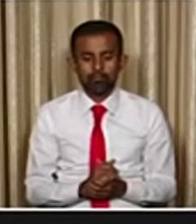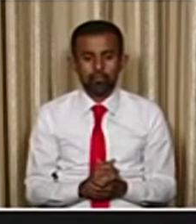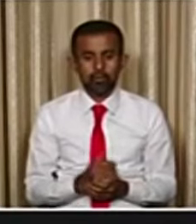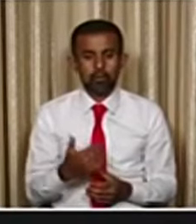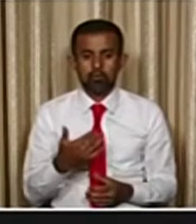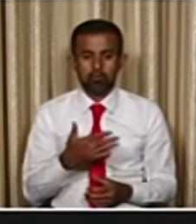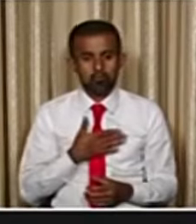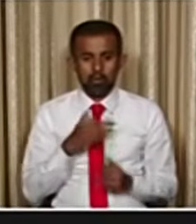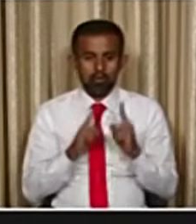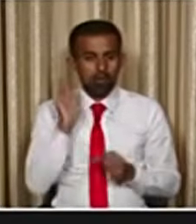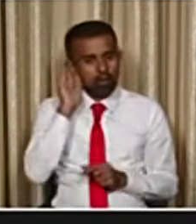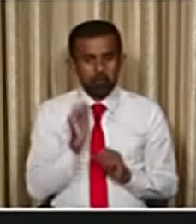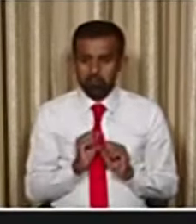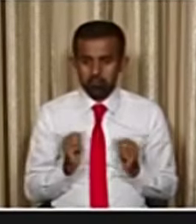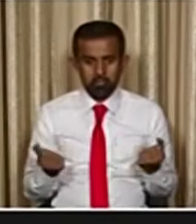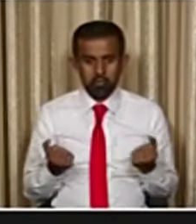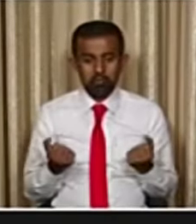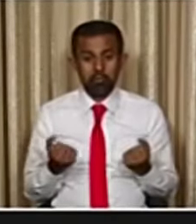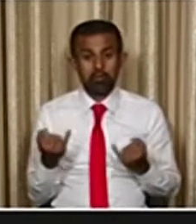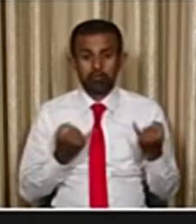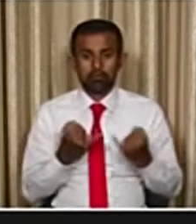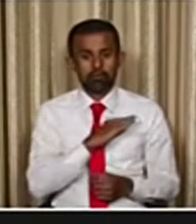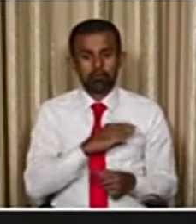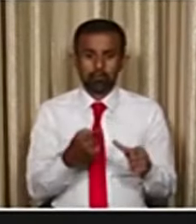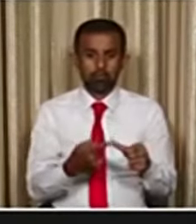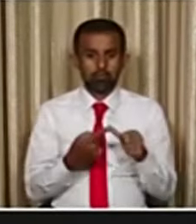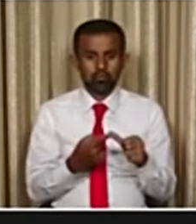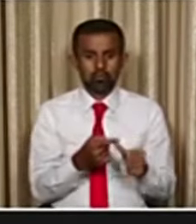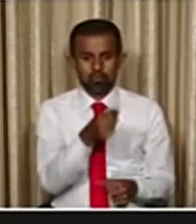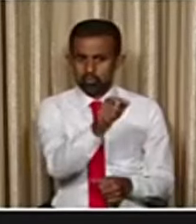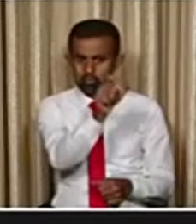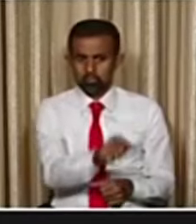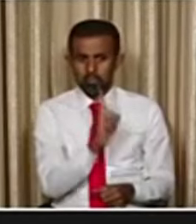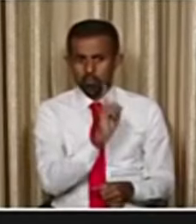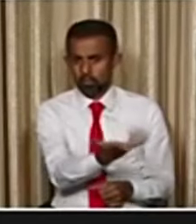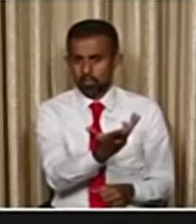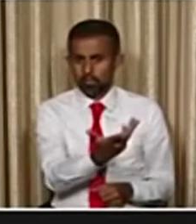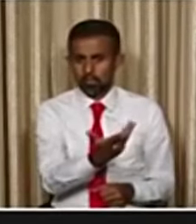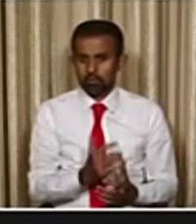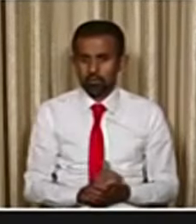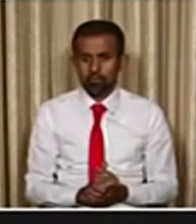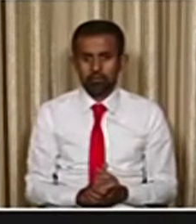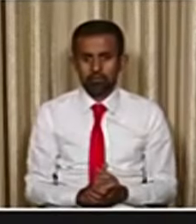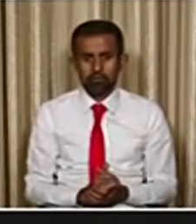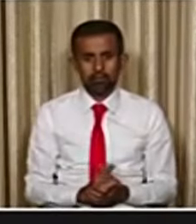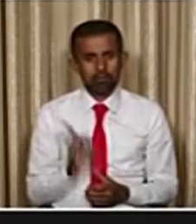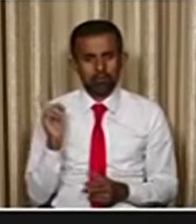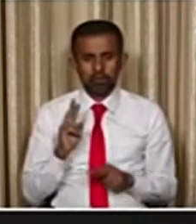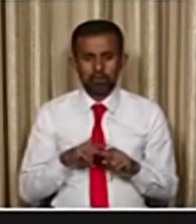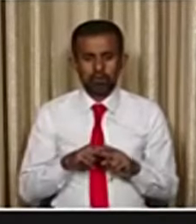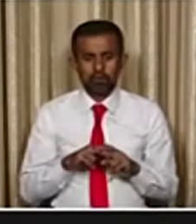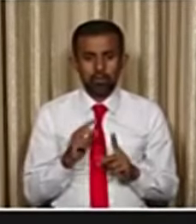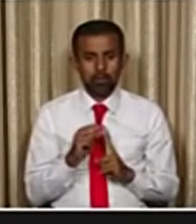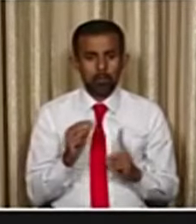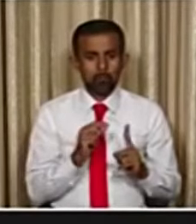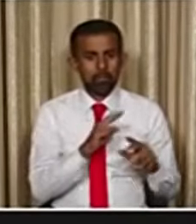මගේ කතාව අහන්න බැර නම් මම මගේ විවේචනය දරන්න එතුමා උත්තර දෙන්න ඕන. ඔබතුමාට මම වචනයක් කිව්වේ නැහැ නේ. ඒ සගය හෝ මේ